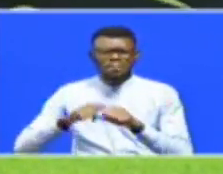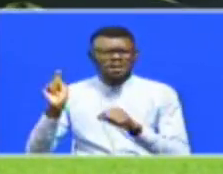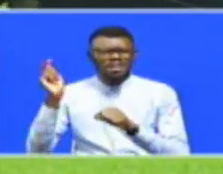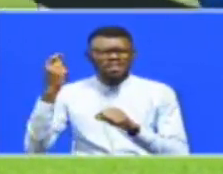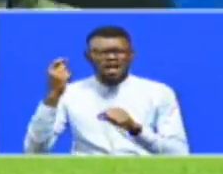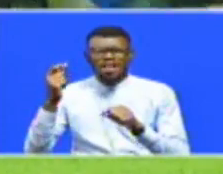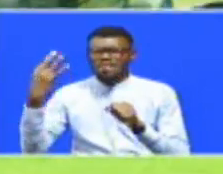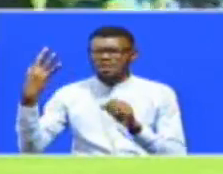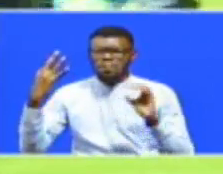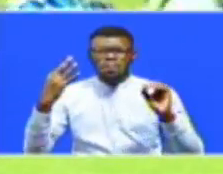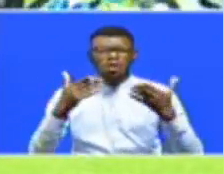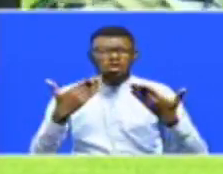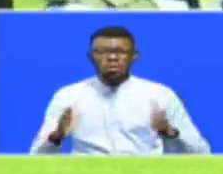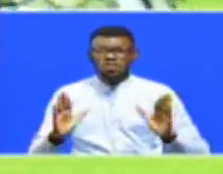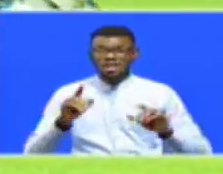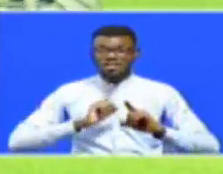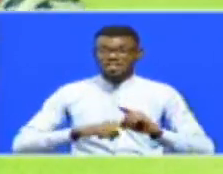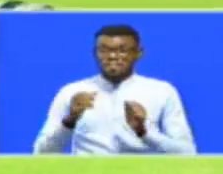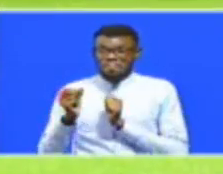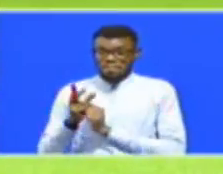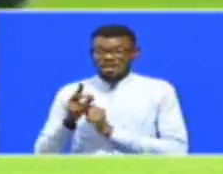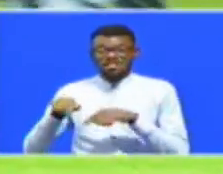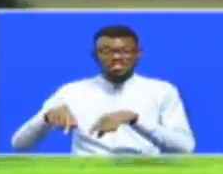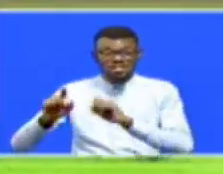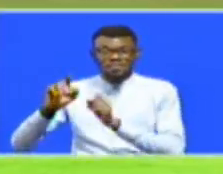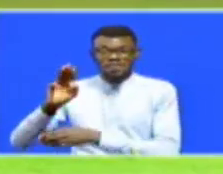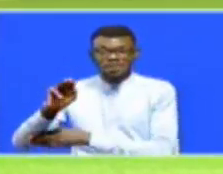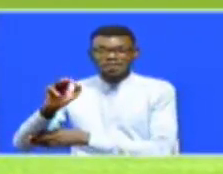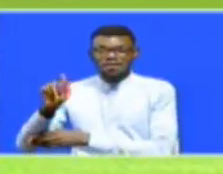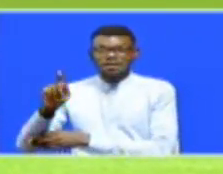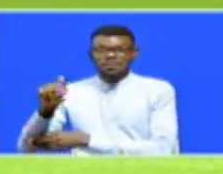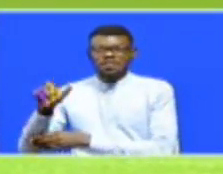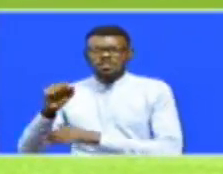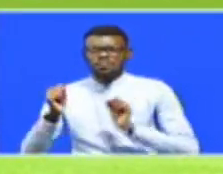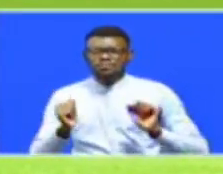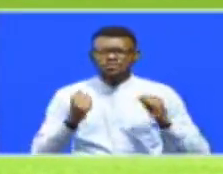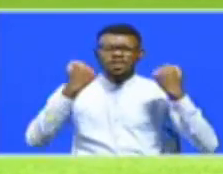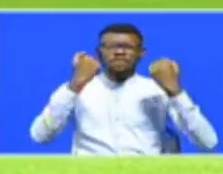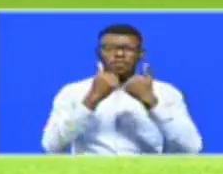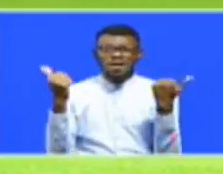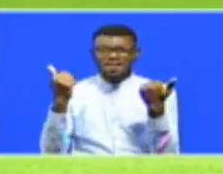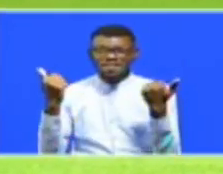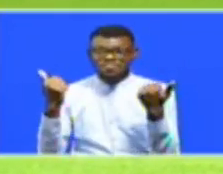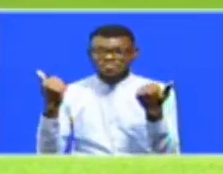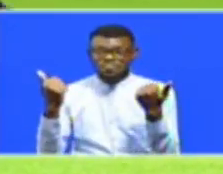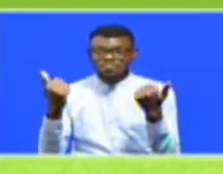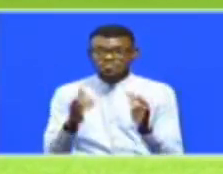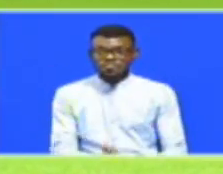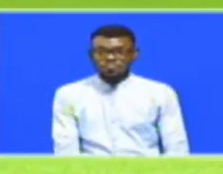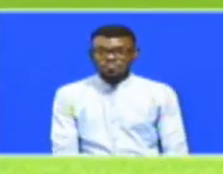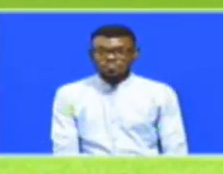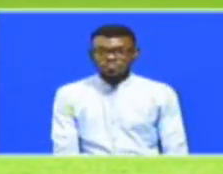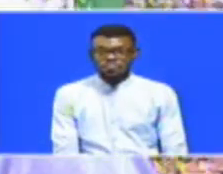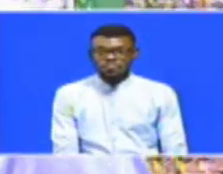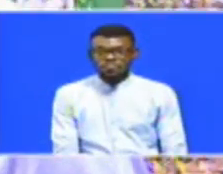jibu. Kwa penalti hiyo, Matasi alijitangaza rasmi duniani. Unajua mchezaji teams